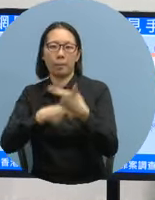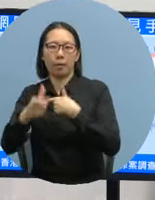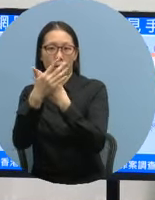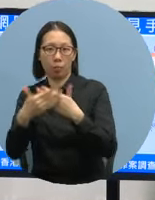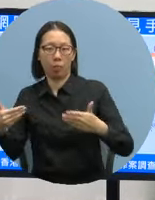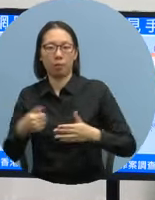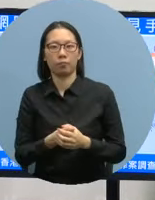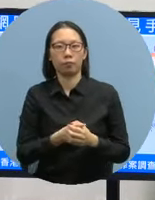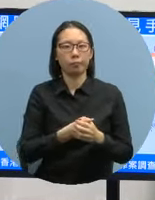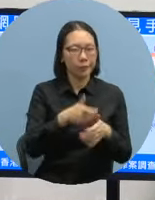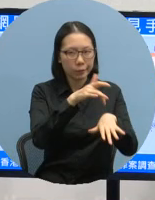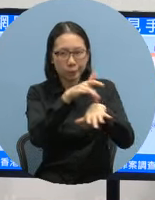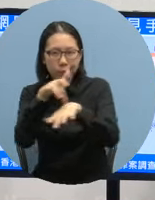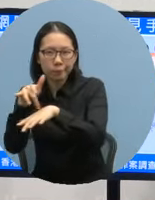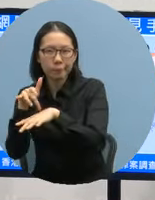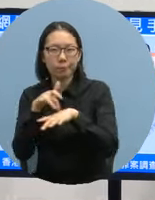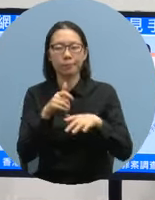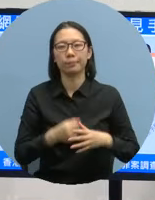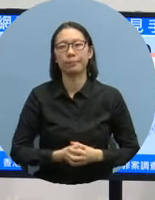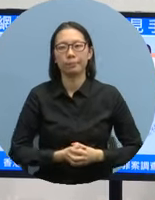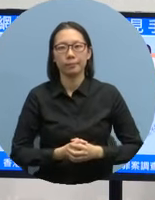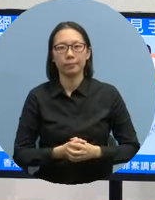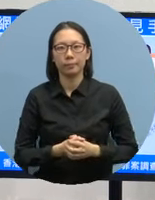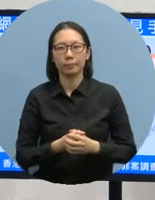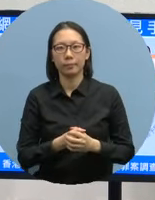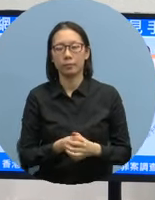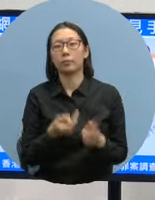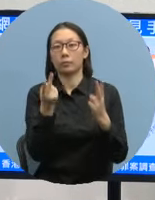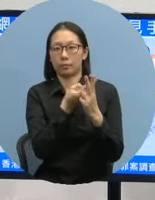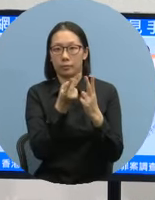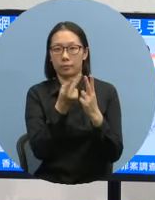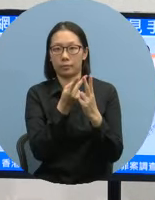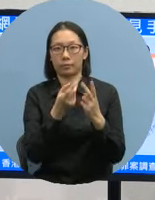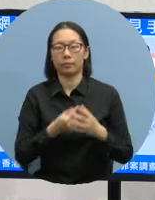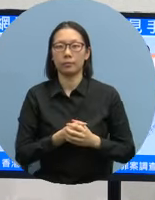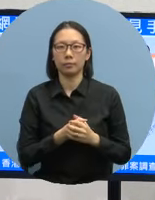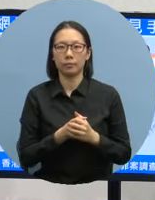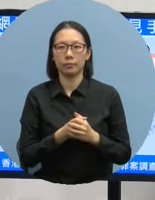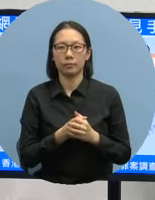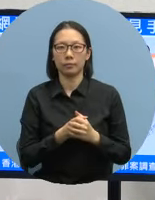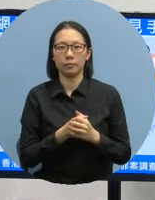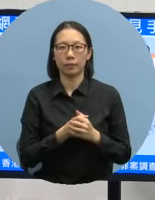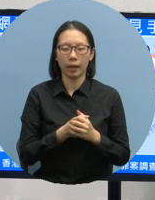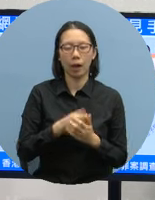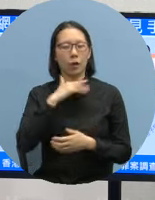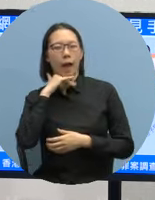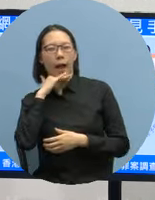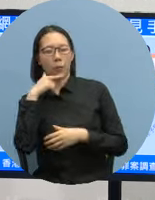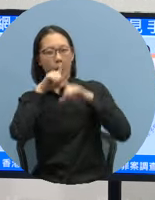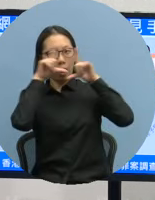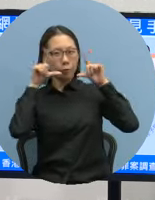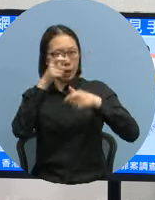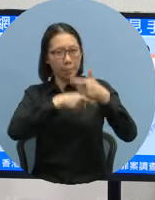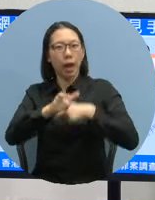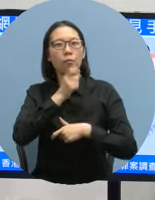觸一些受害人的。兩類案件入面，騙徒呢都會俄稱有口罩出售，